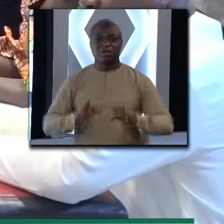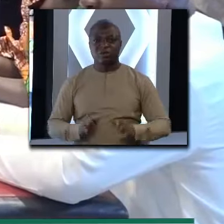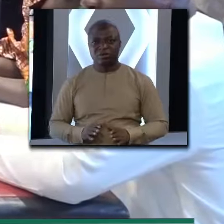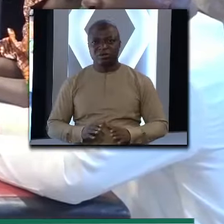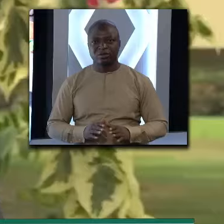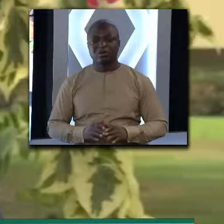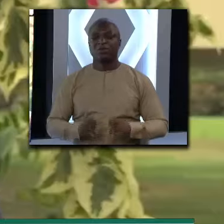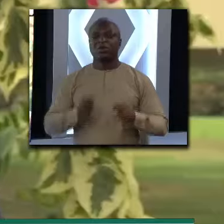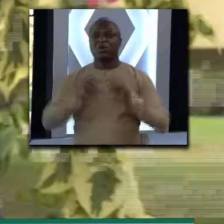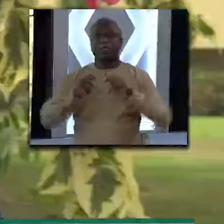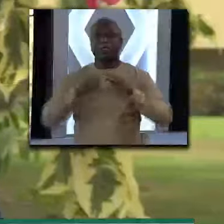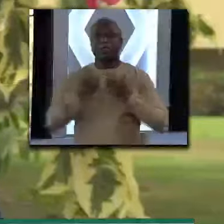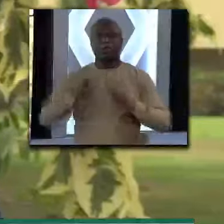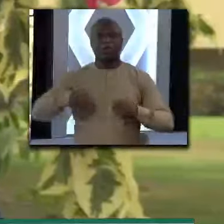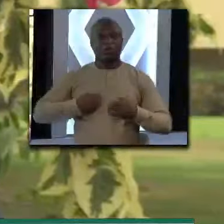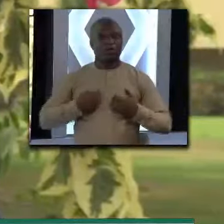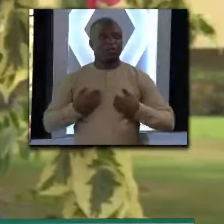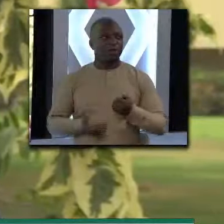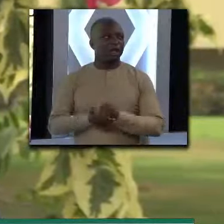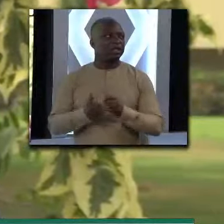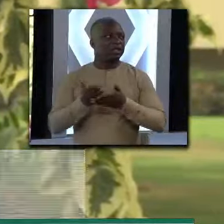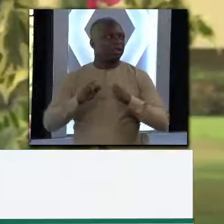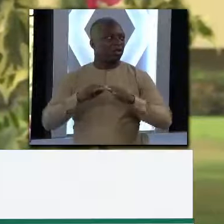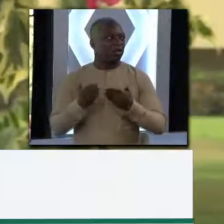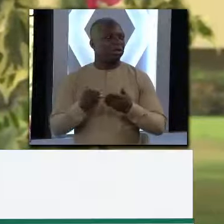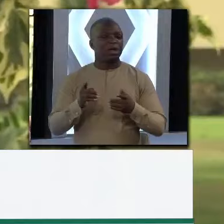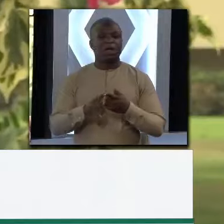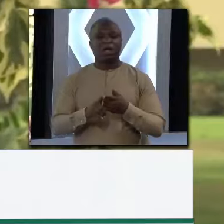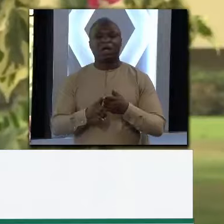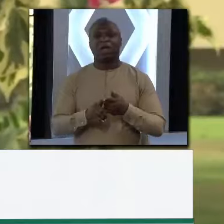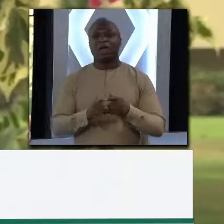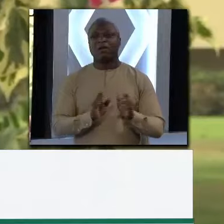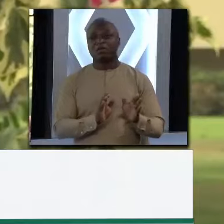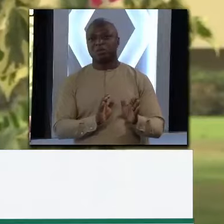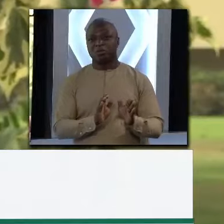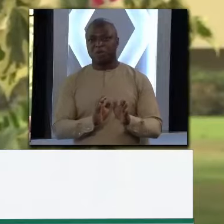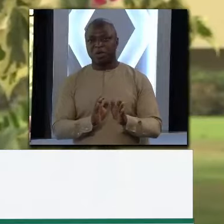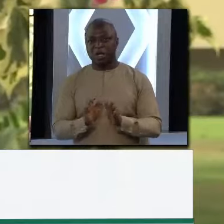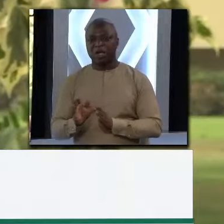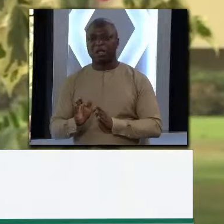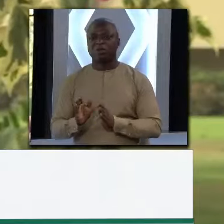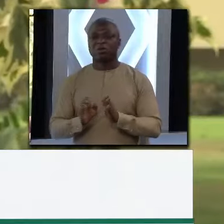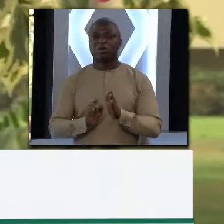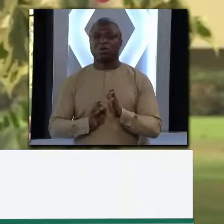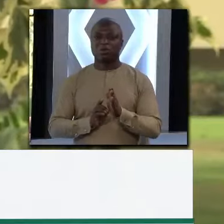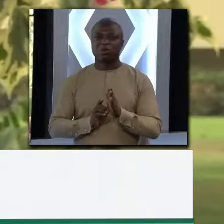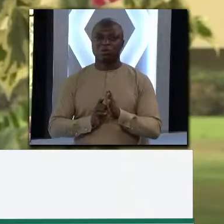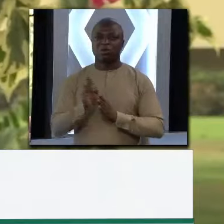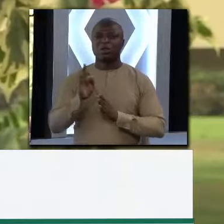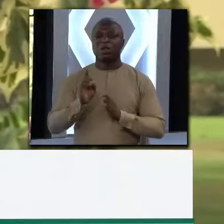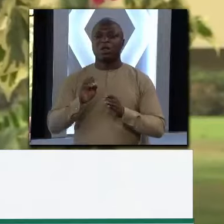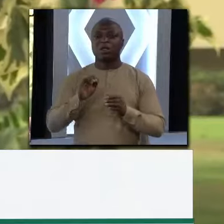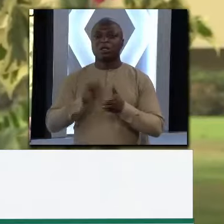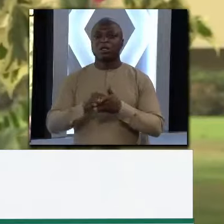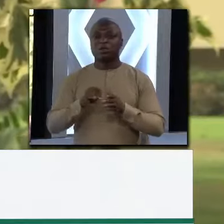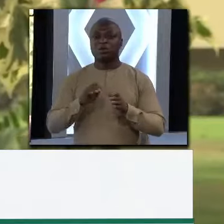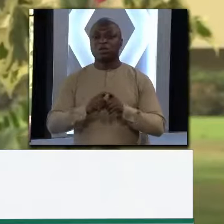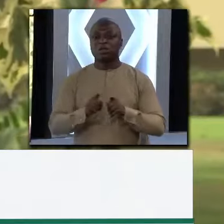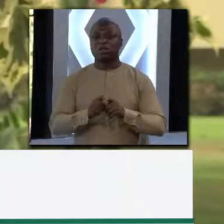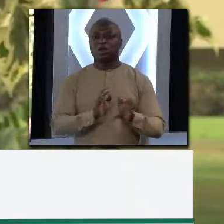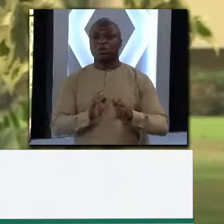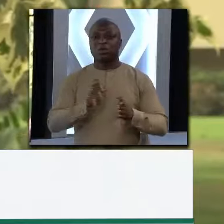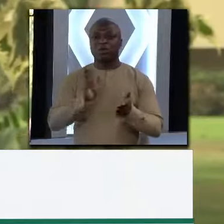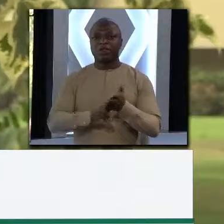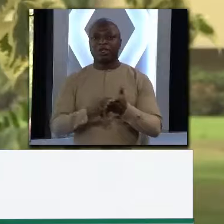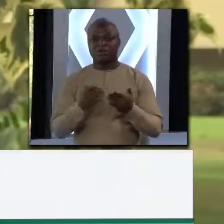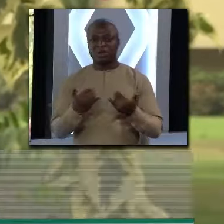Au niveau des communes, nous avons aidé les communes à élaborer 10 plans de développement communaux. Alors, ces 10 plans sont en cours de validation